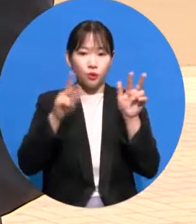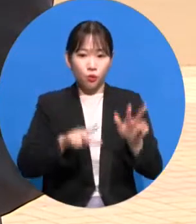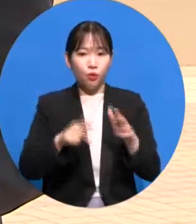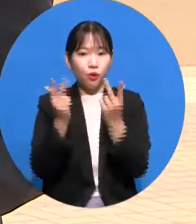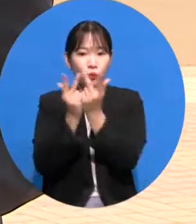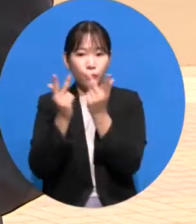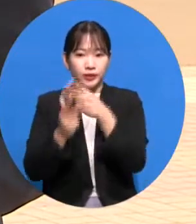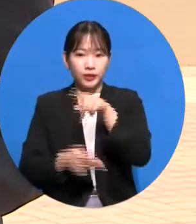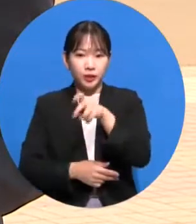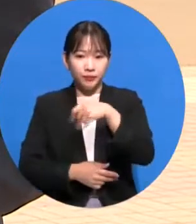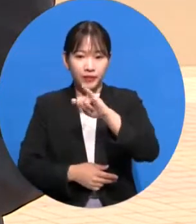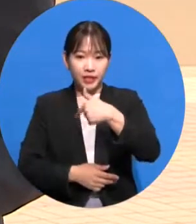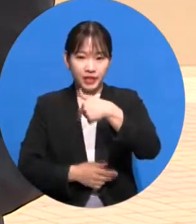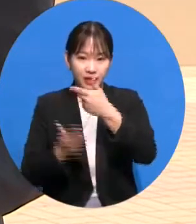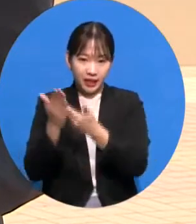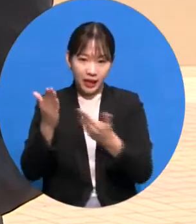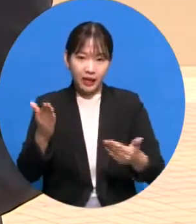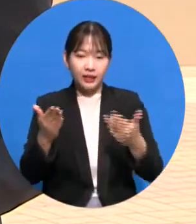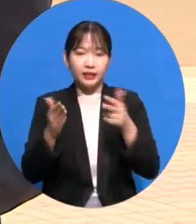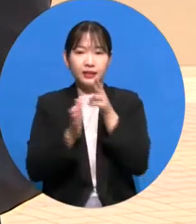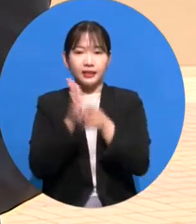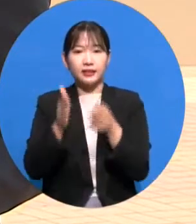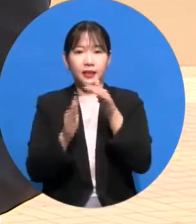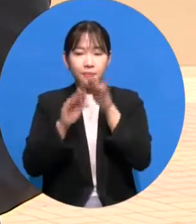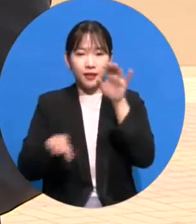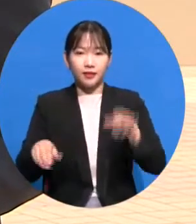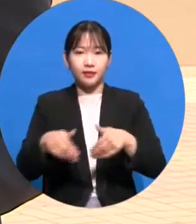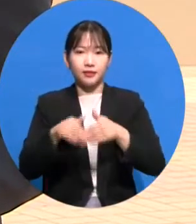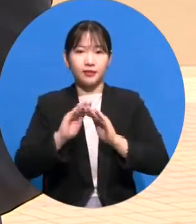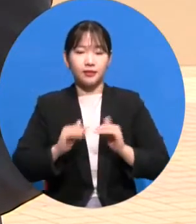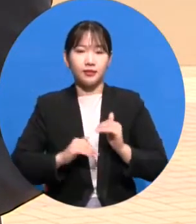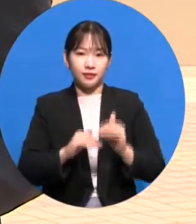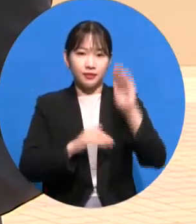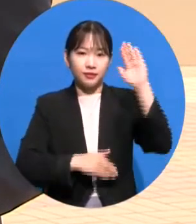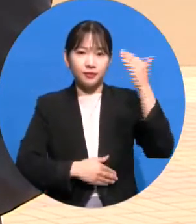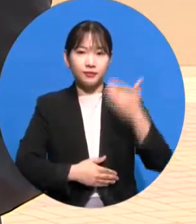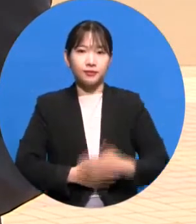곡성군 섬진강 기차마을에서 진행됩니다. MBC 뉴스 박종호입니다.